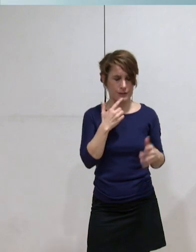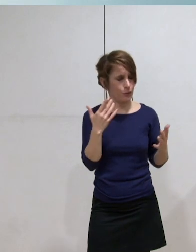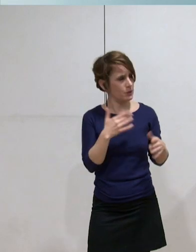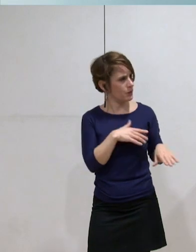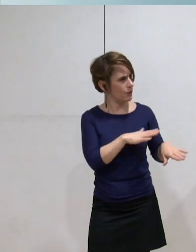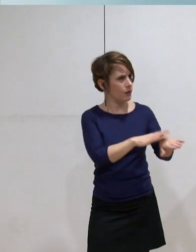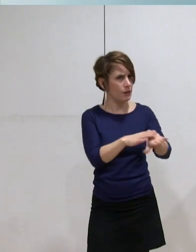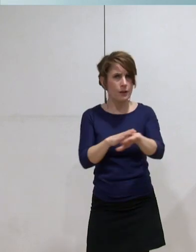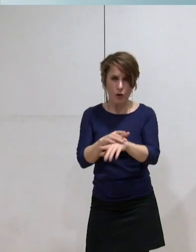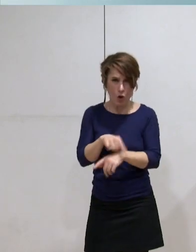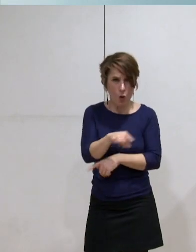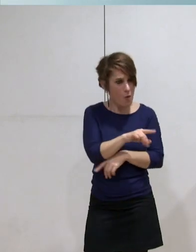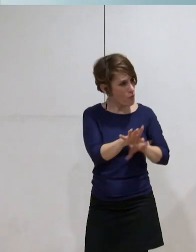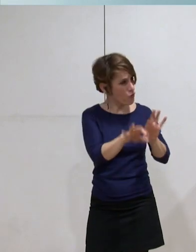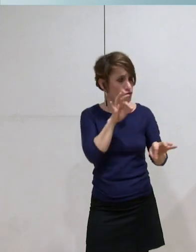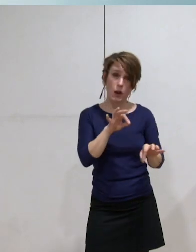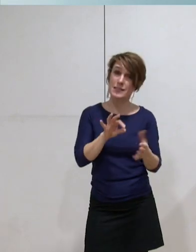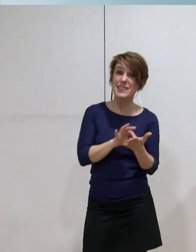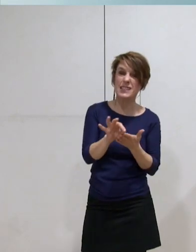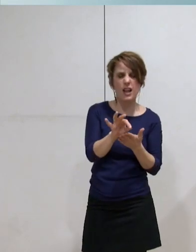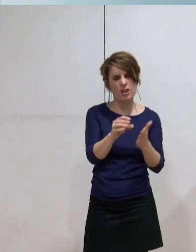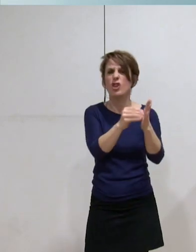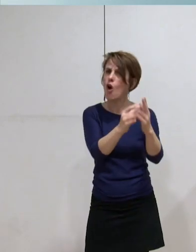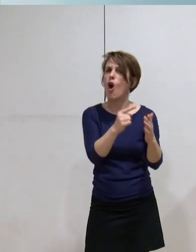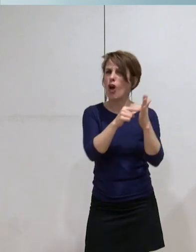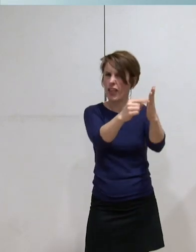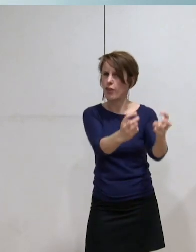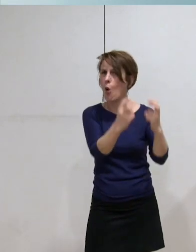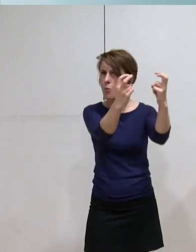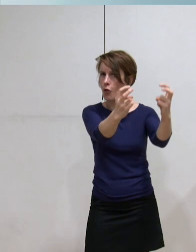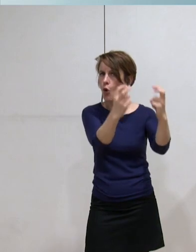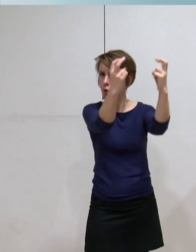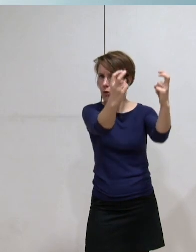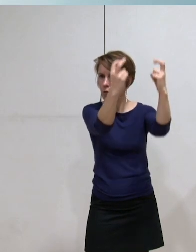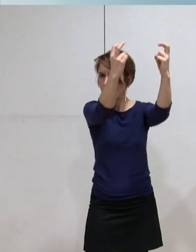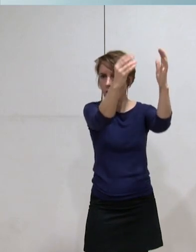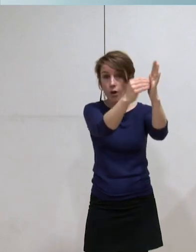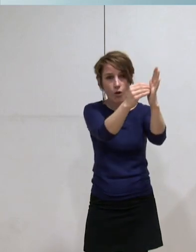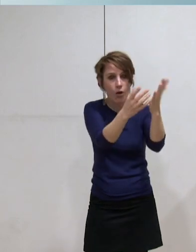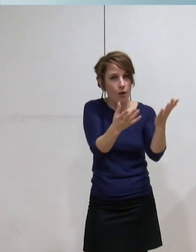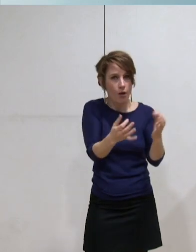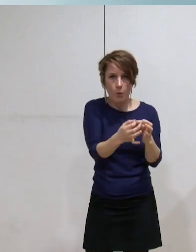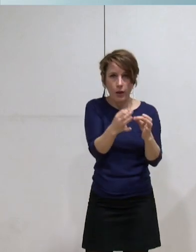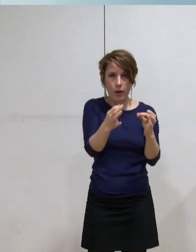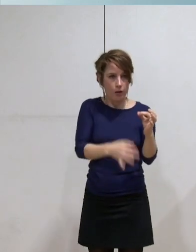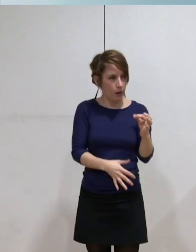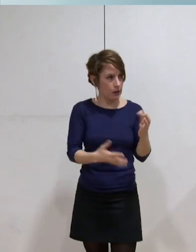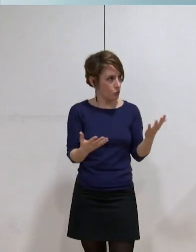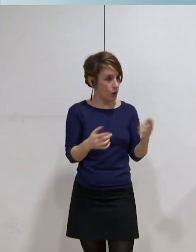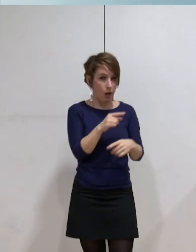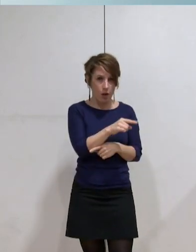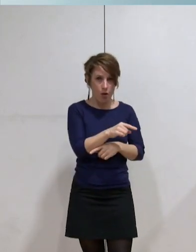cette stratégie de l'endettement en train une véritable bombe